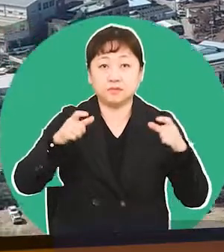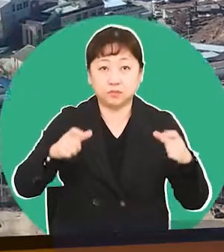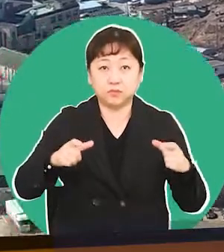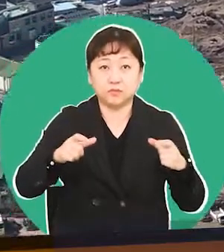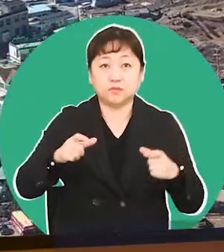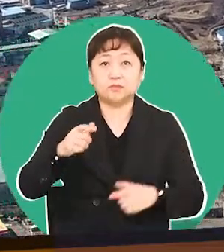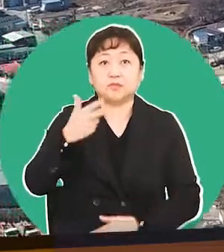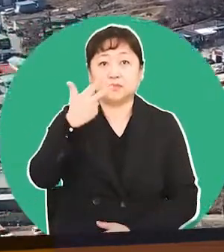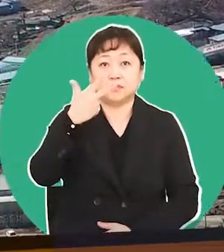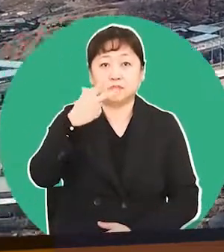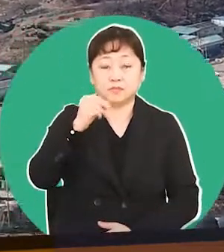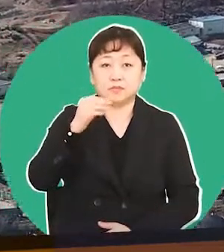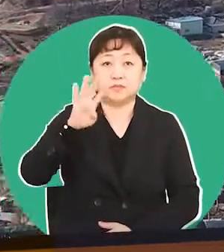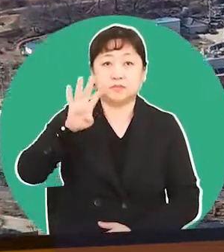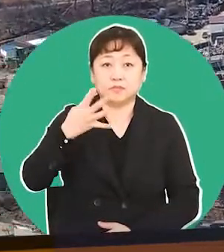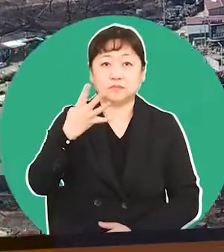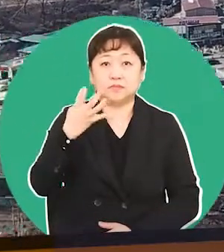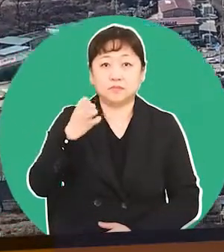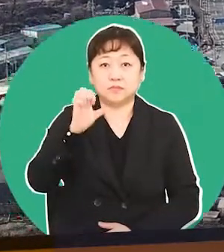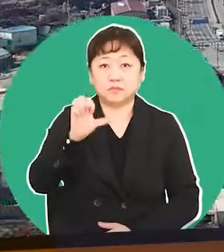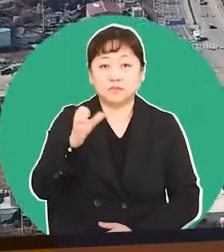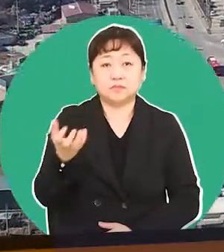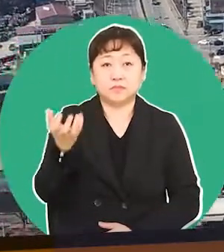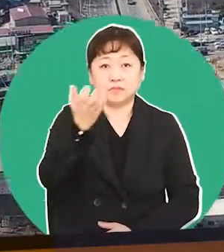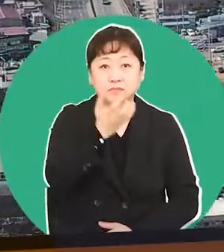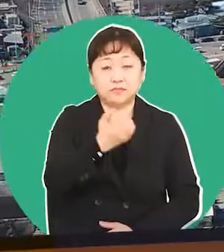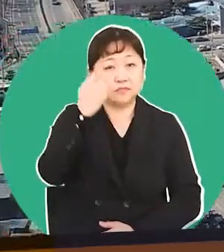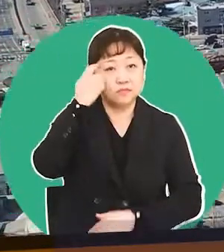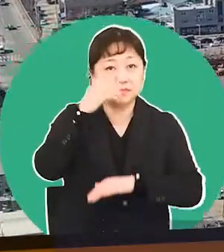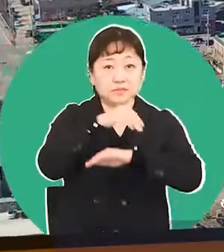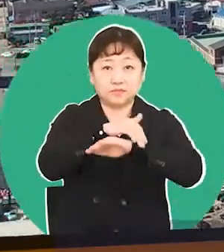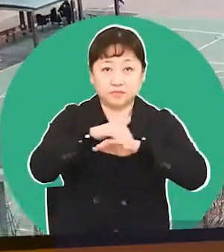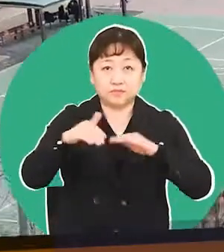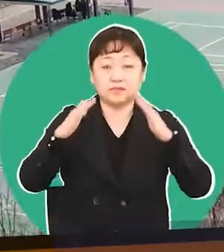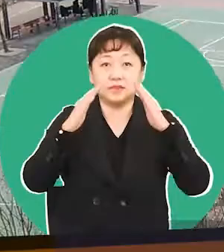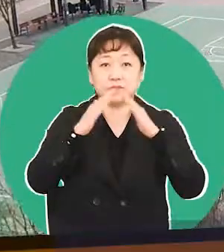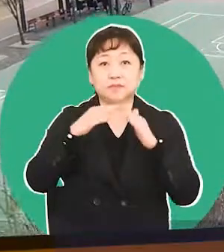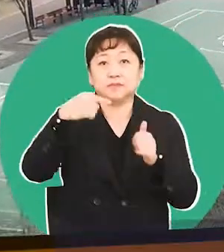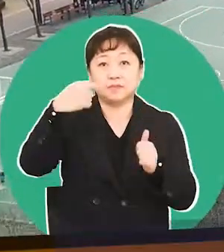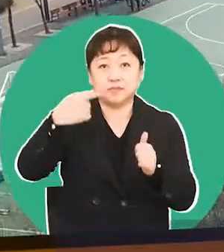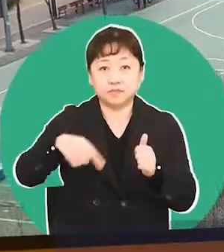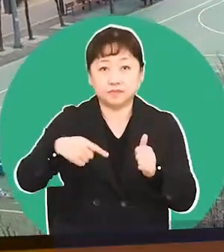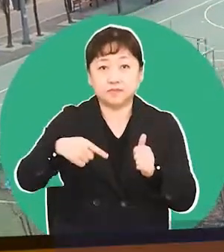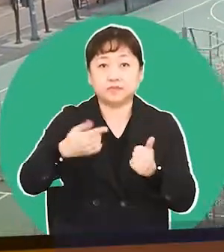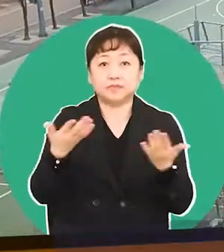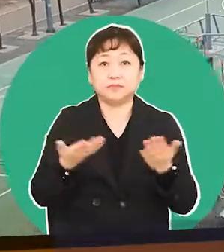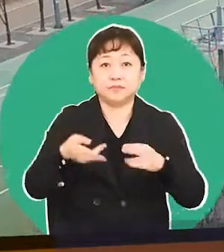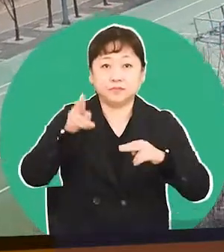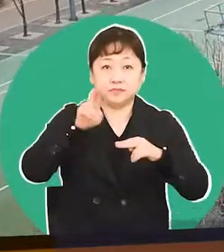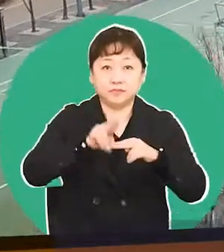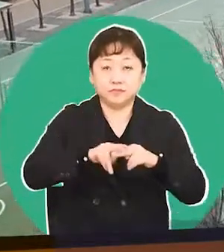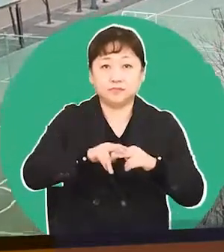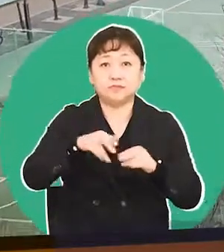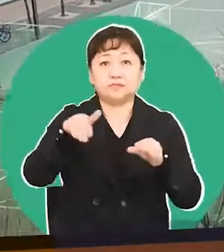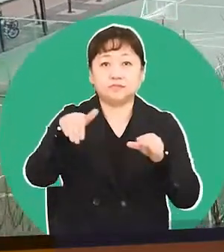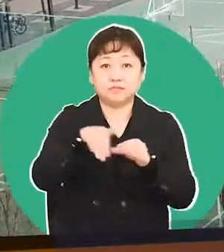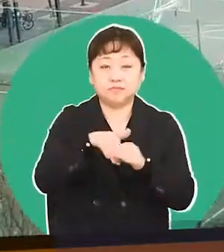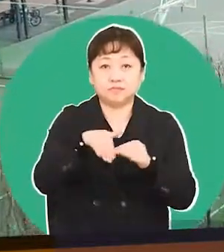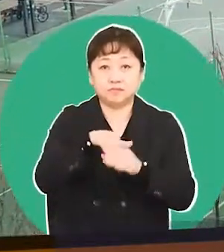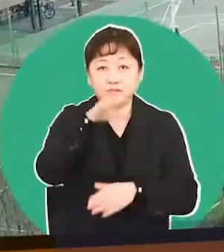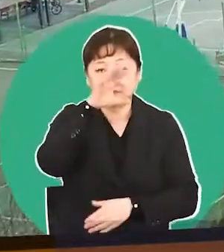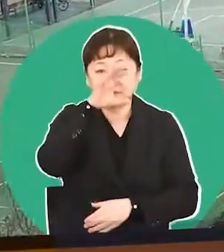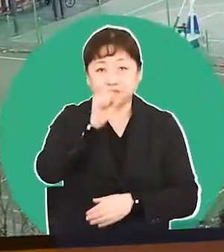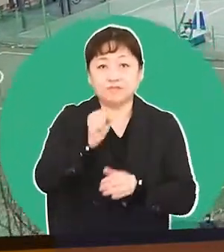약 7만 400 45 가구가 들어설 예정으로 주거 교육 일자리 문화가